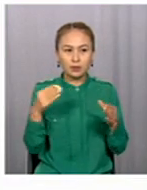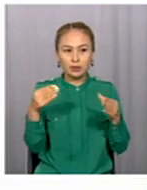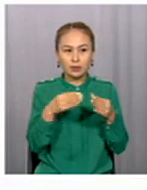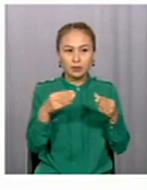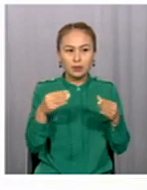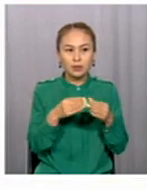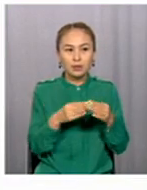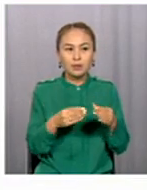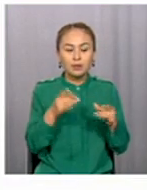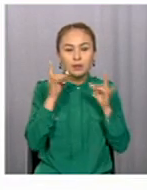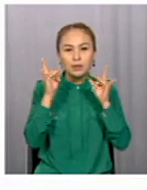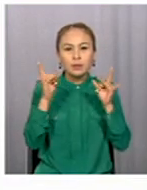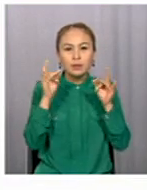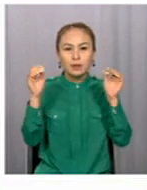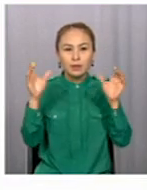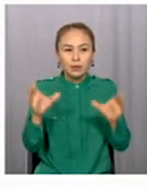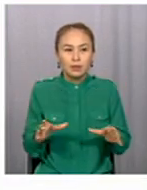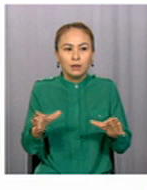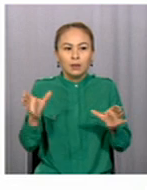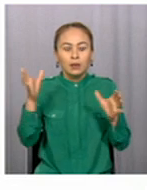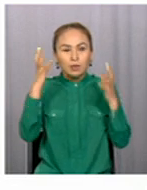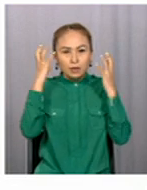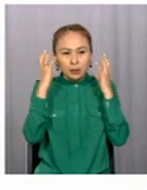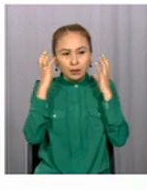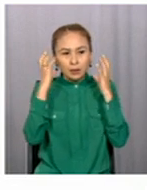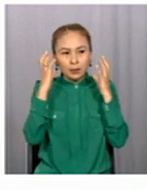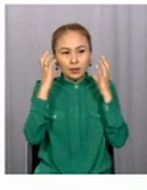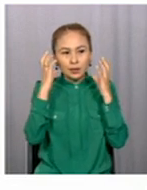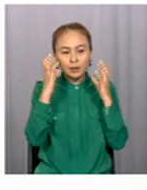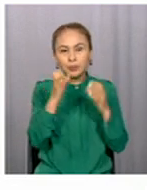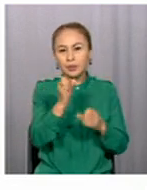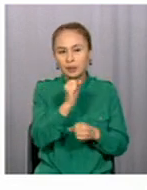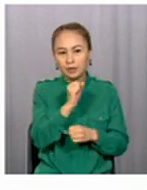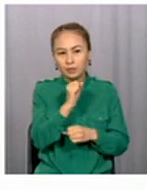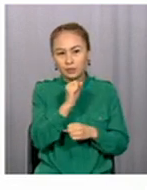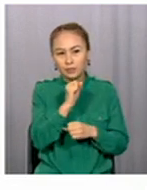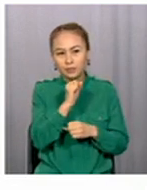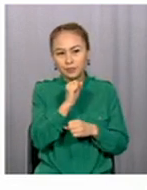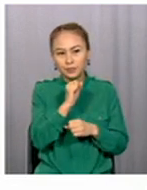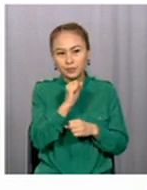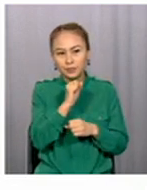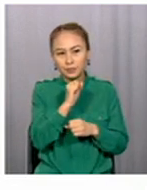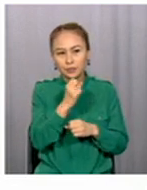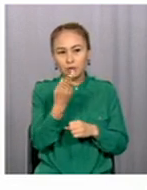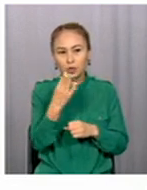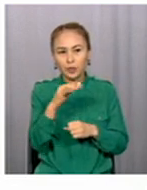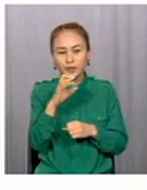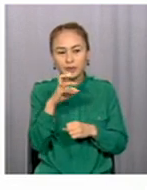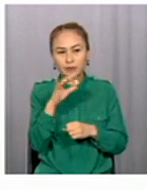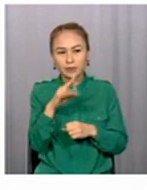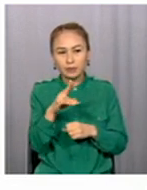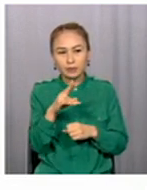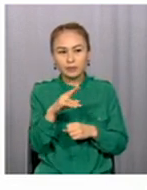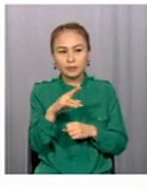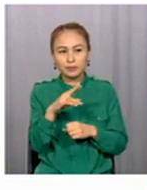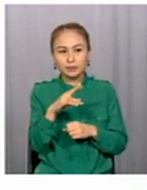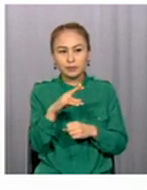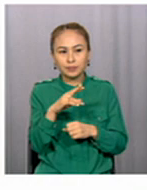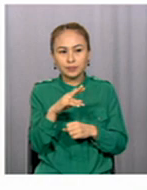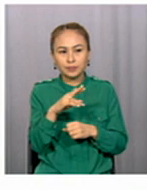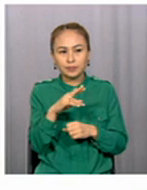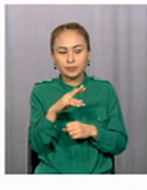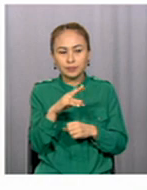дыбыс колонкалары, құлаққап, микрофон, джойстик,